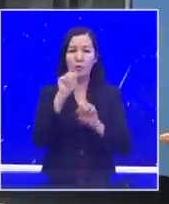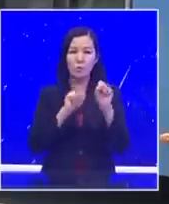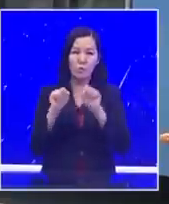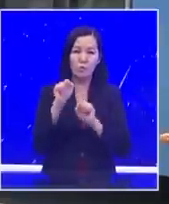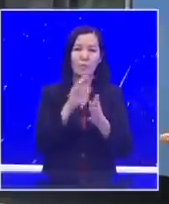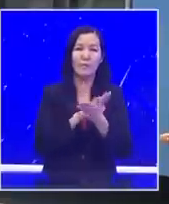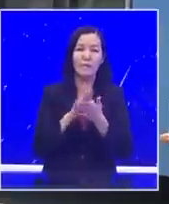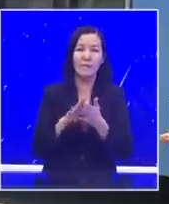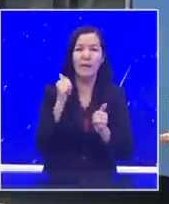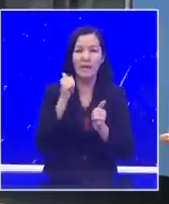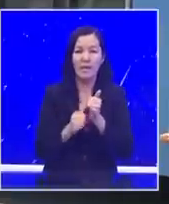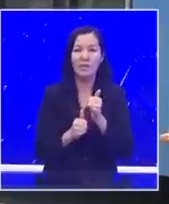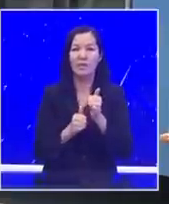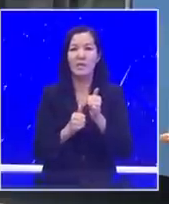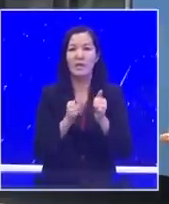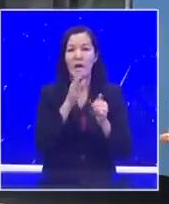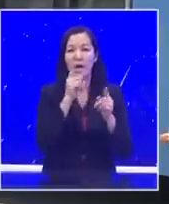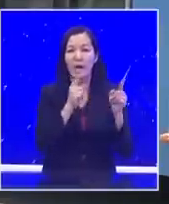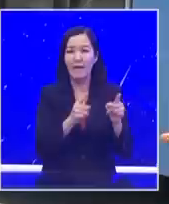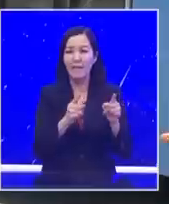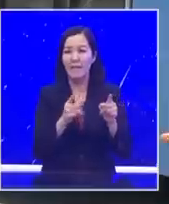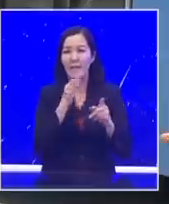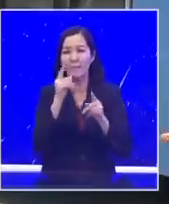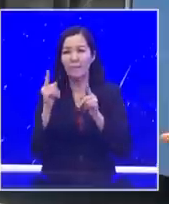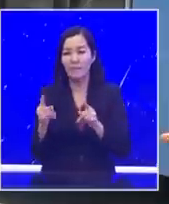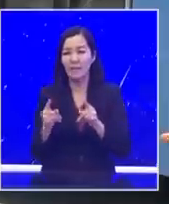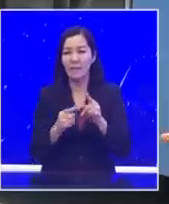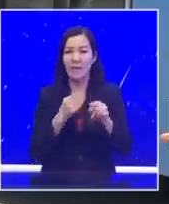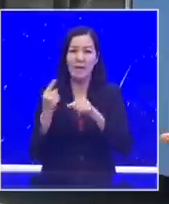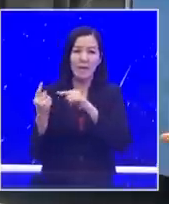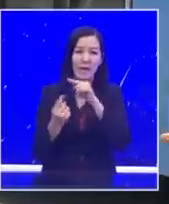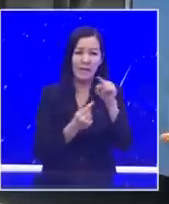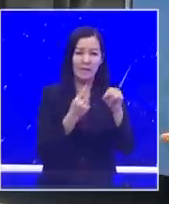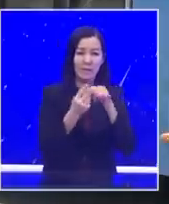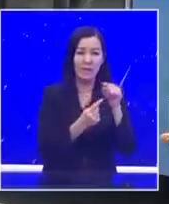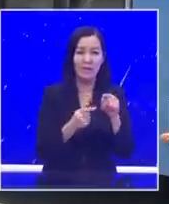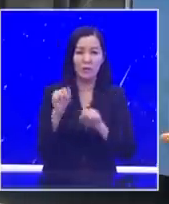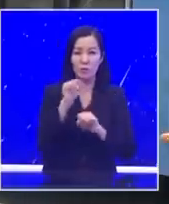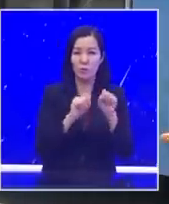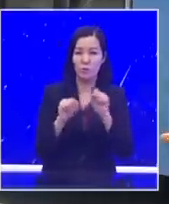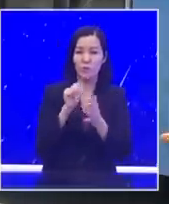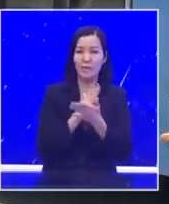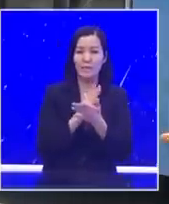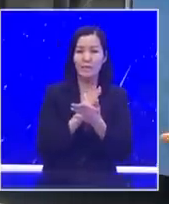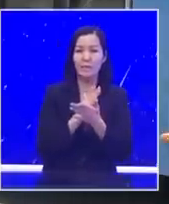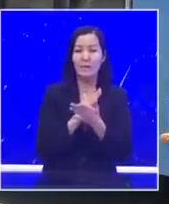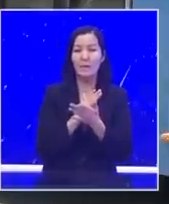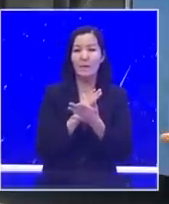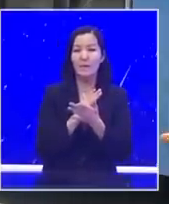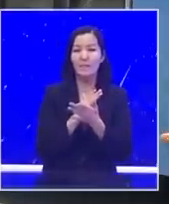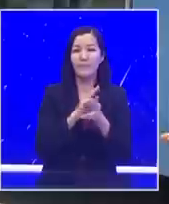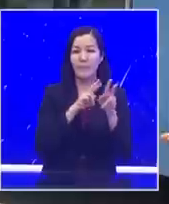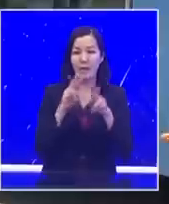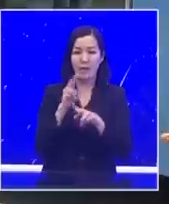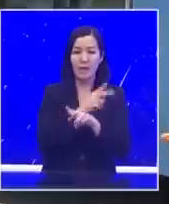әр айналым сайын обработка жүреді. Соның ішінде механик пен медиктің қарауы